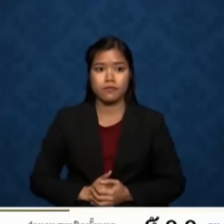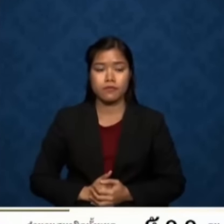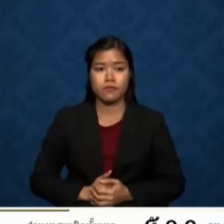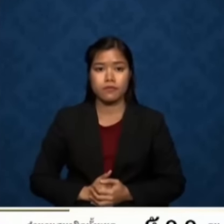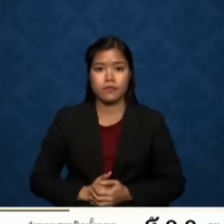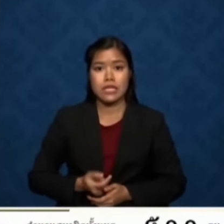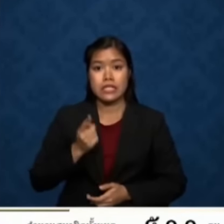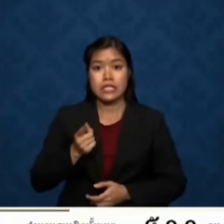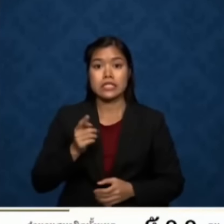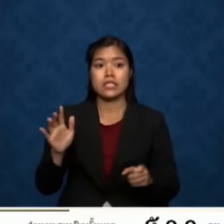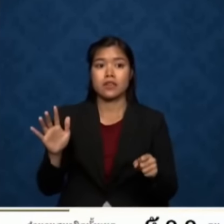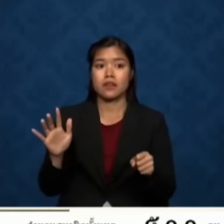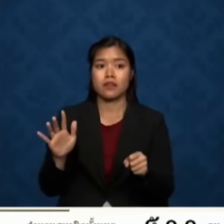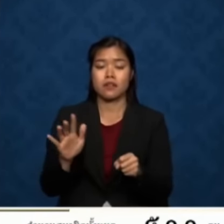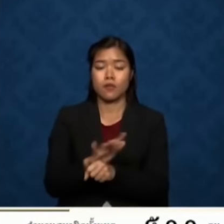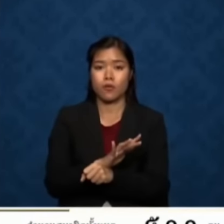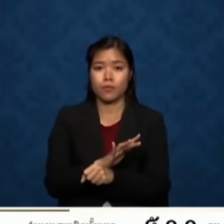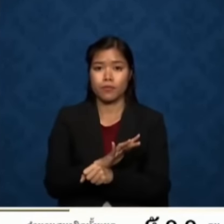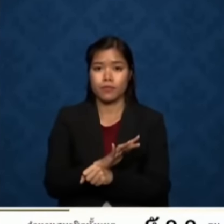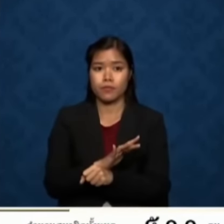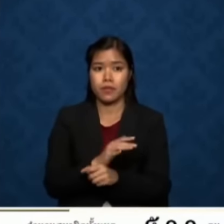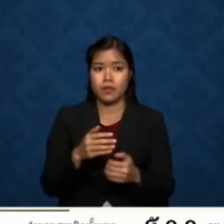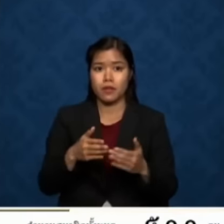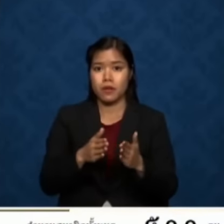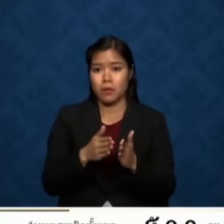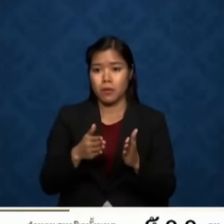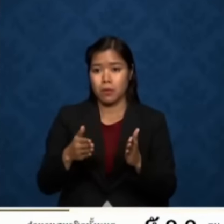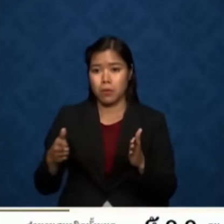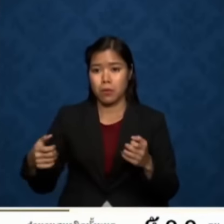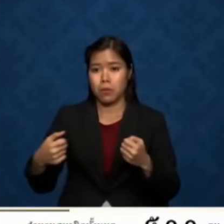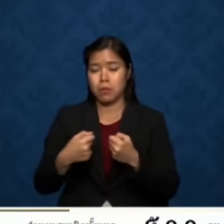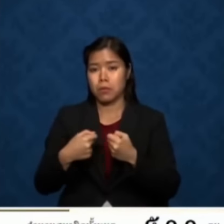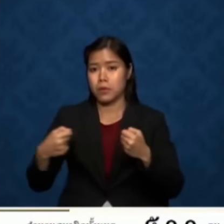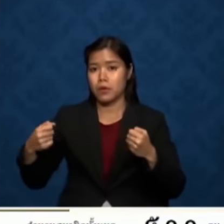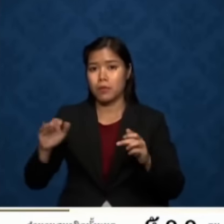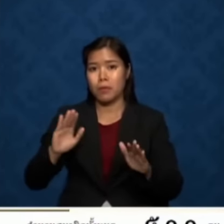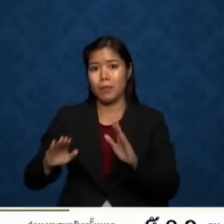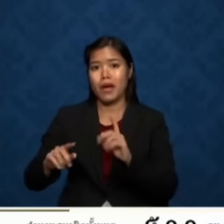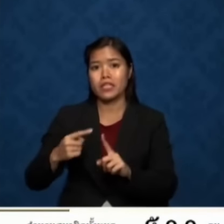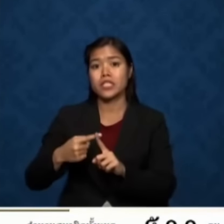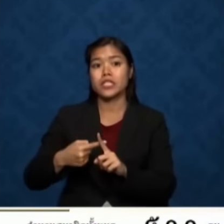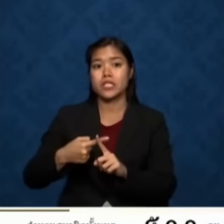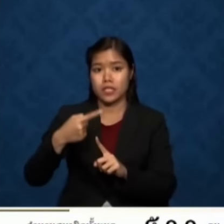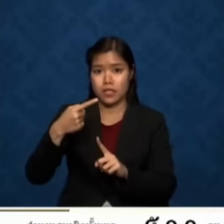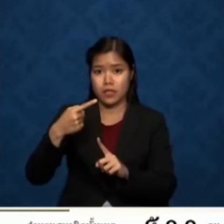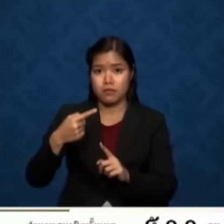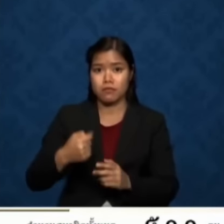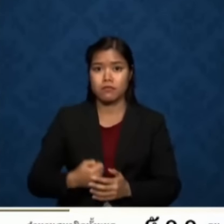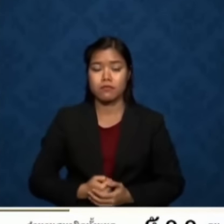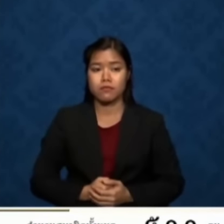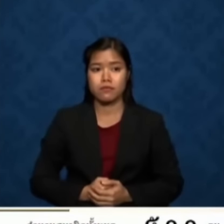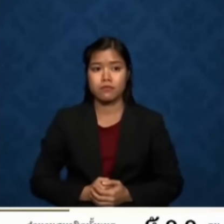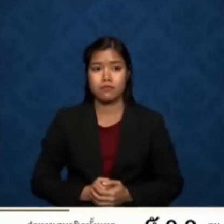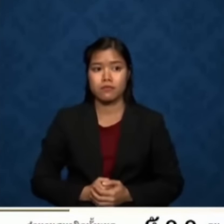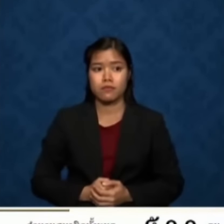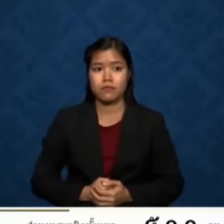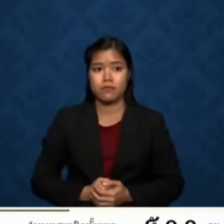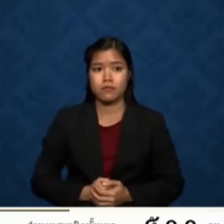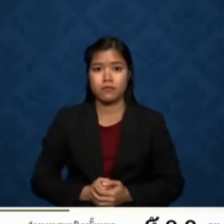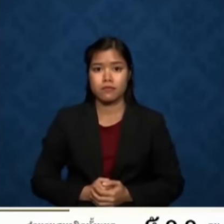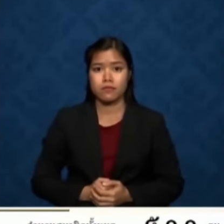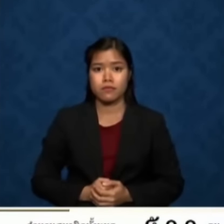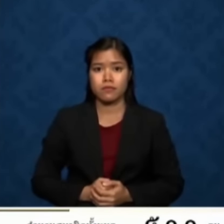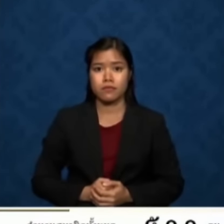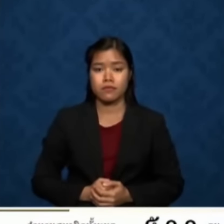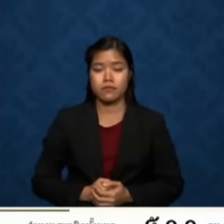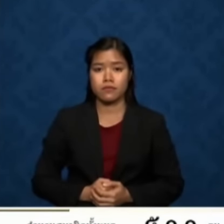ย เลยมาเกือบเดือนจึงมียืนยันมาจากแ